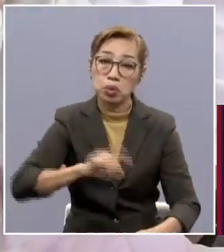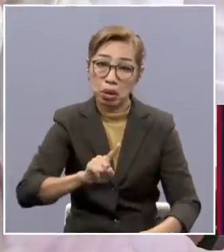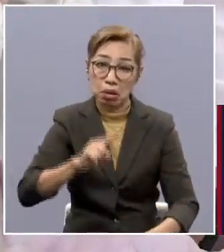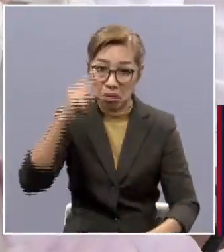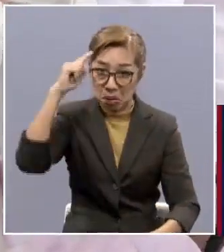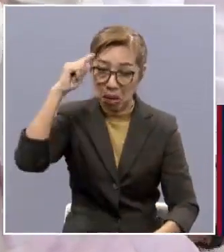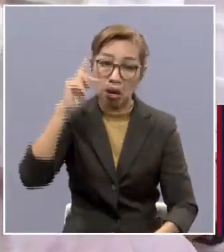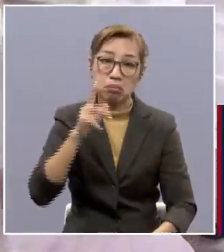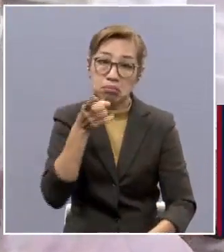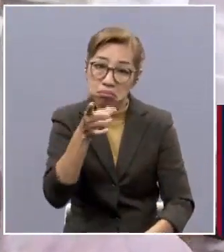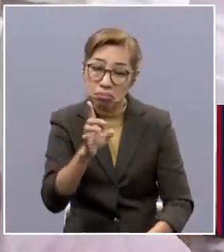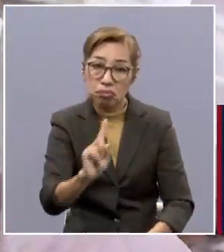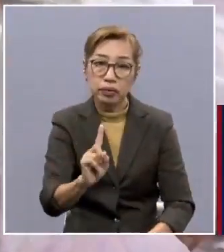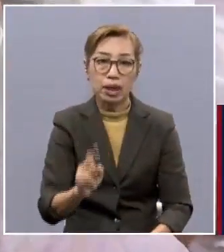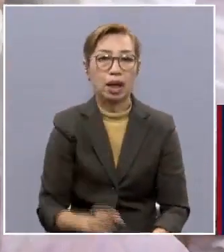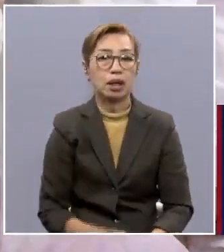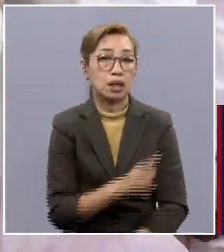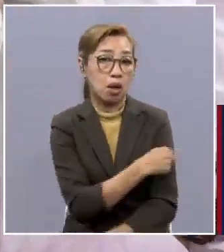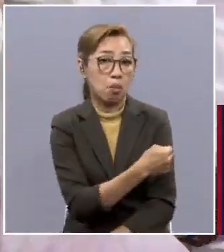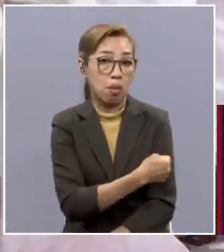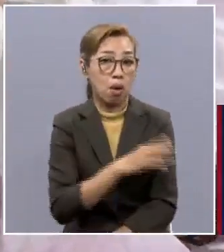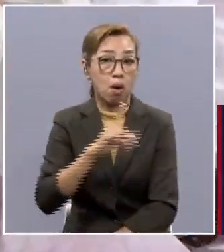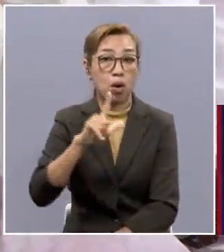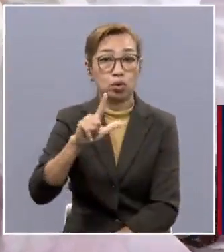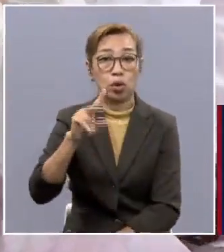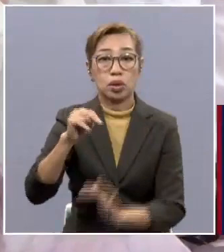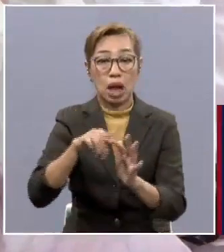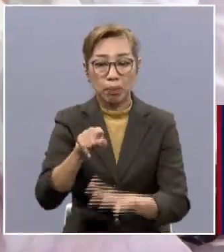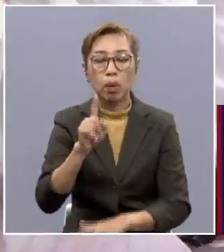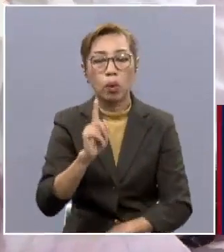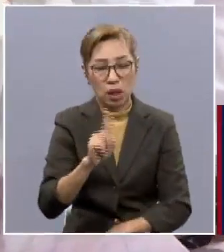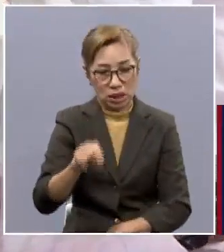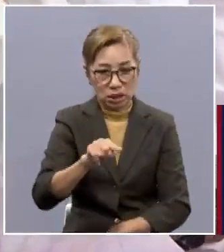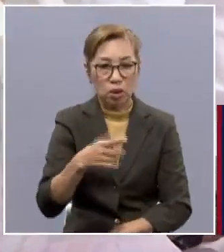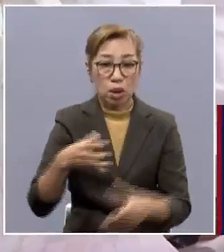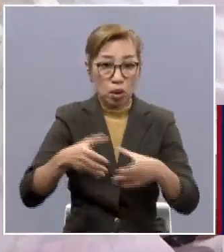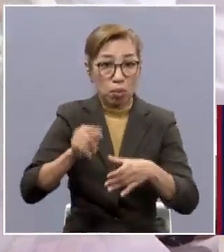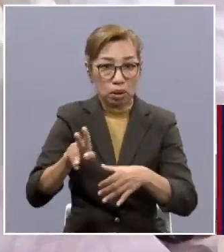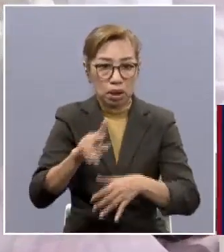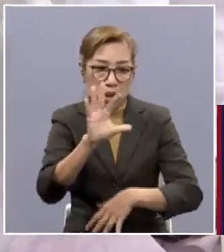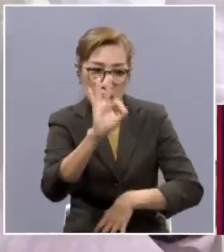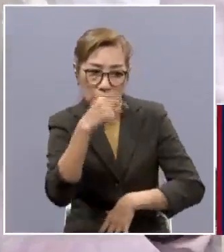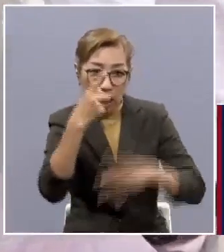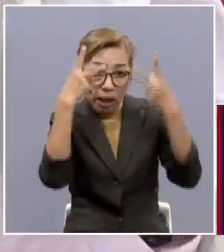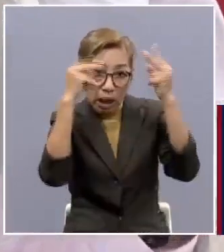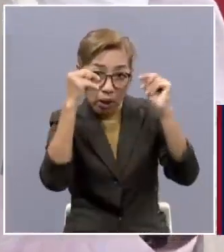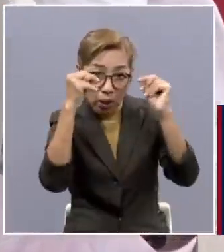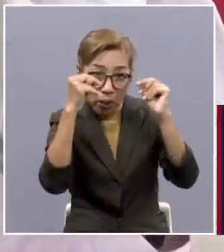อชนน่านบอกว่ากระบวนการสรรหาแคนดิเดตนายกของพรรคจริงๆเนี่ยยังไม่จบ 100% นะครับแล้วก็อยู่ในกระบวนการพิจารณากัน